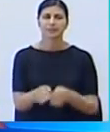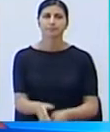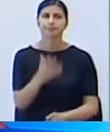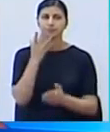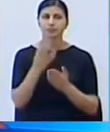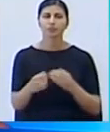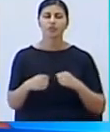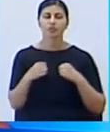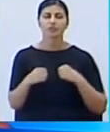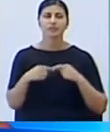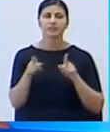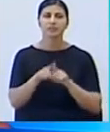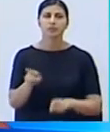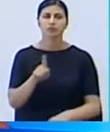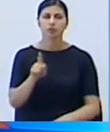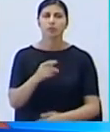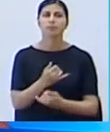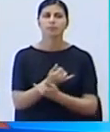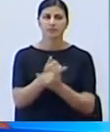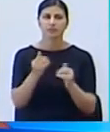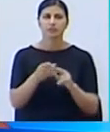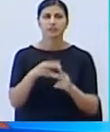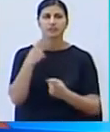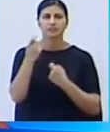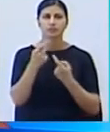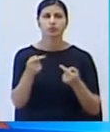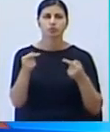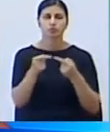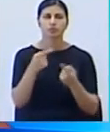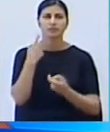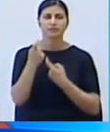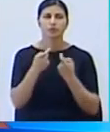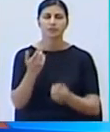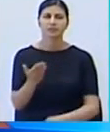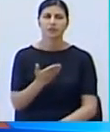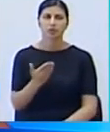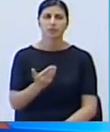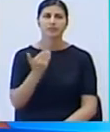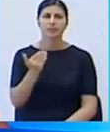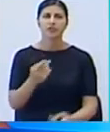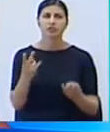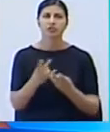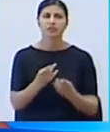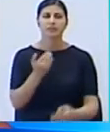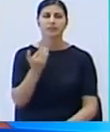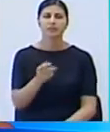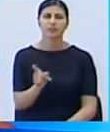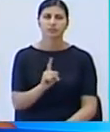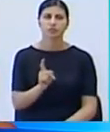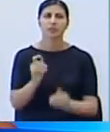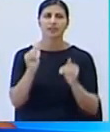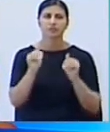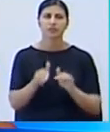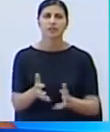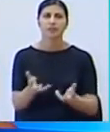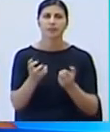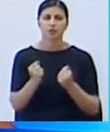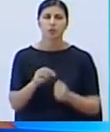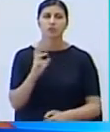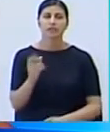შევეცდებით იმას რომ მივაწოდოთ ის მომწორავი და ზუსტი ინფორმაცია, რომელიც მათ სჭირდებათ იმისათვის, რომ გადაწყვეტილება მიიღონ